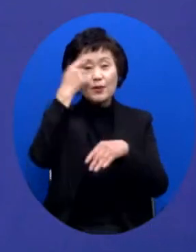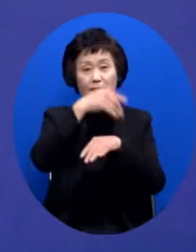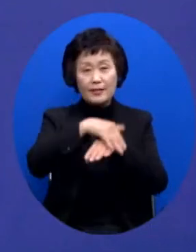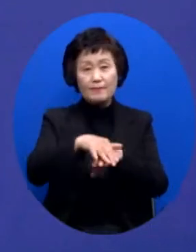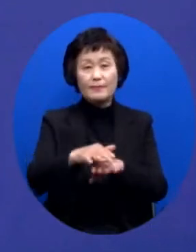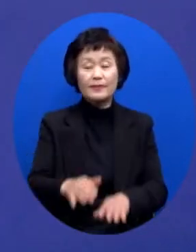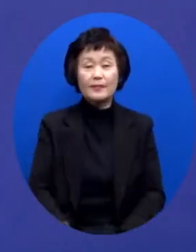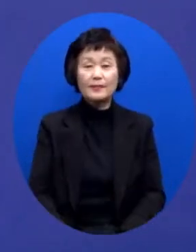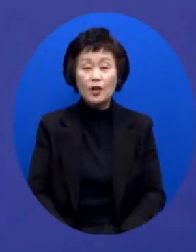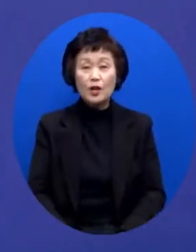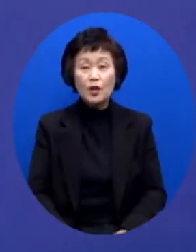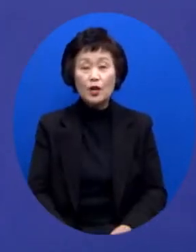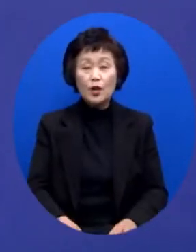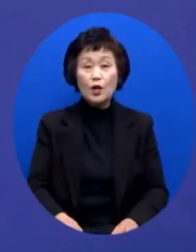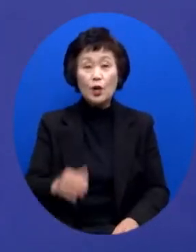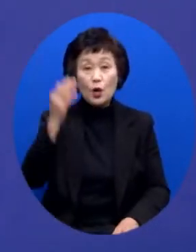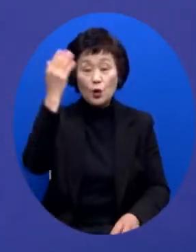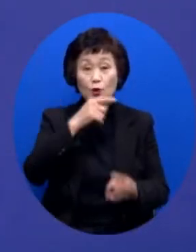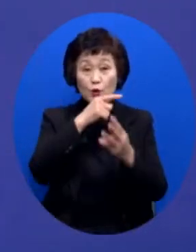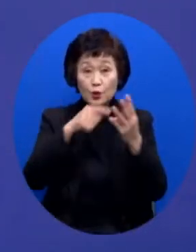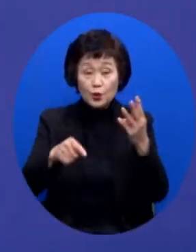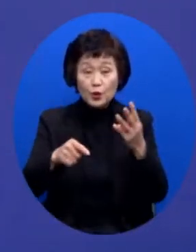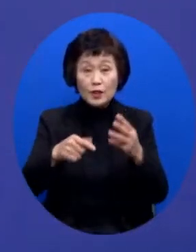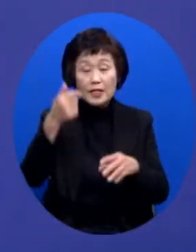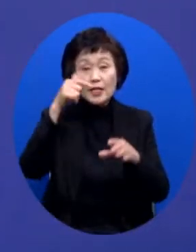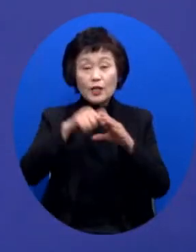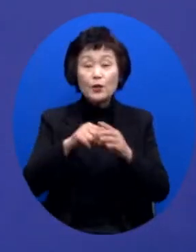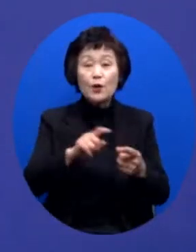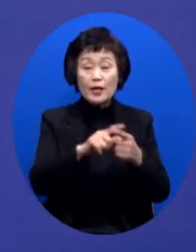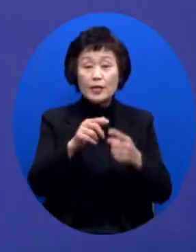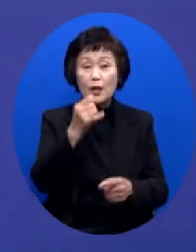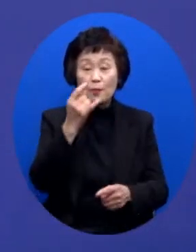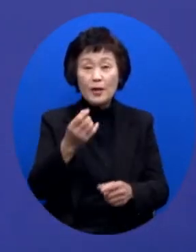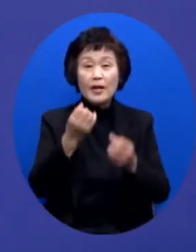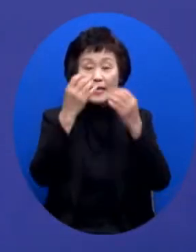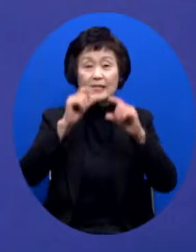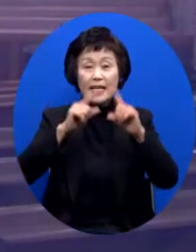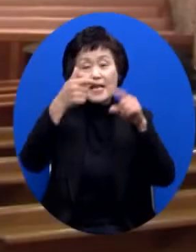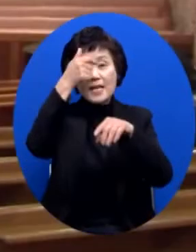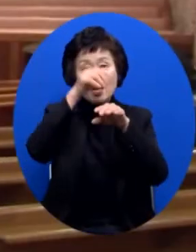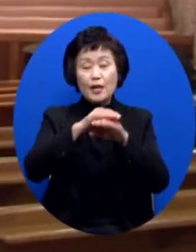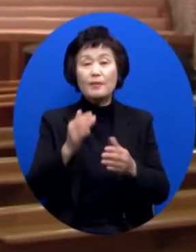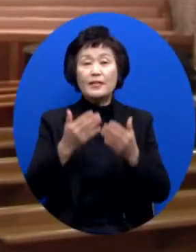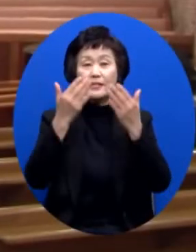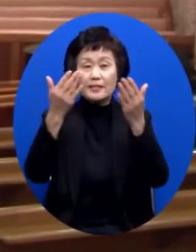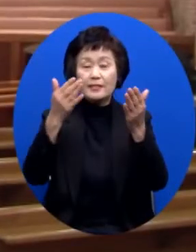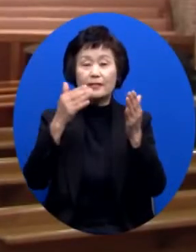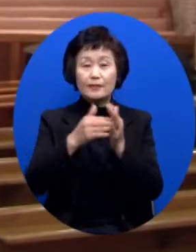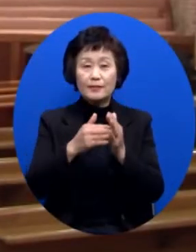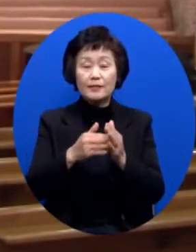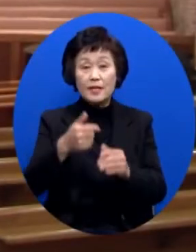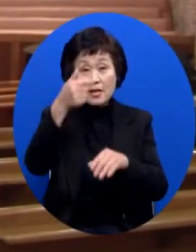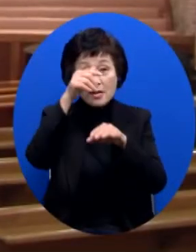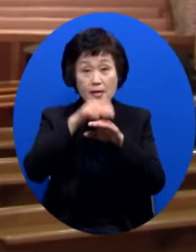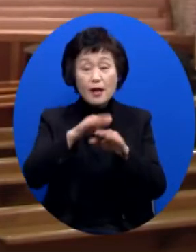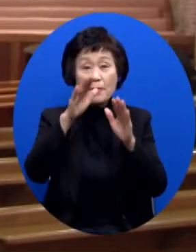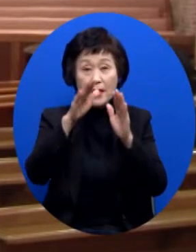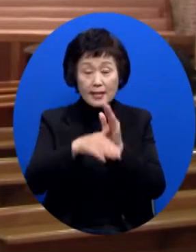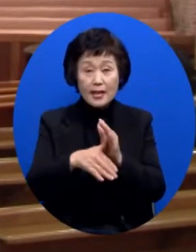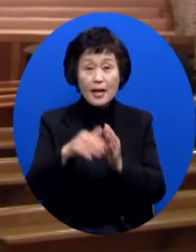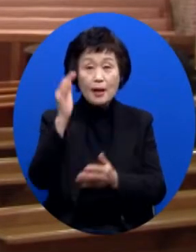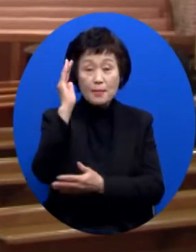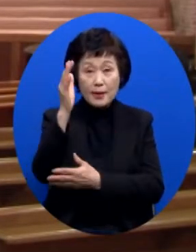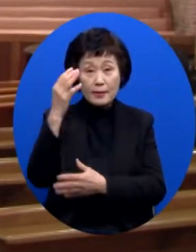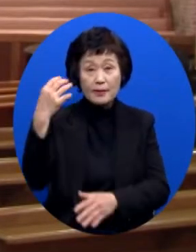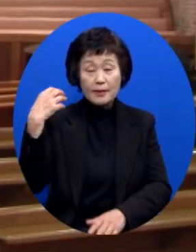충주 c 기독교나 패가 2022년 신년하례 회를 열었습니다 예배에서 말씀에 저는